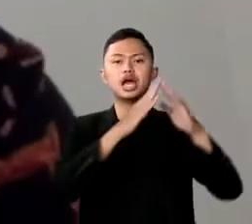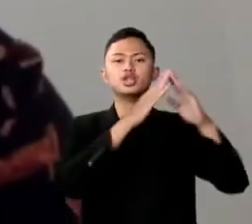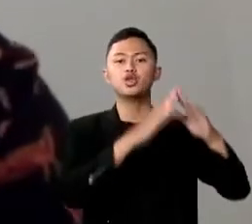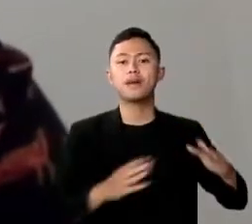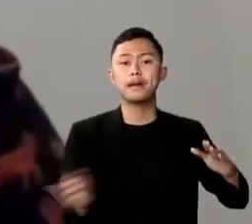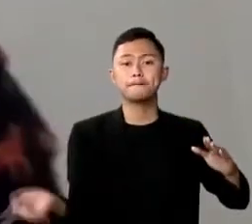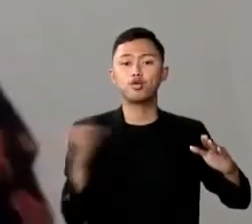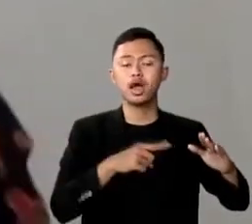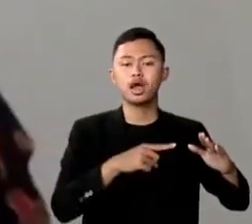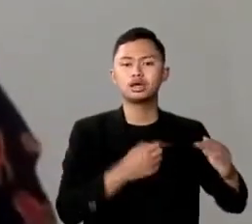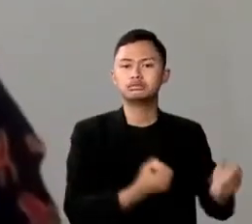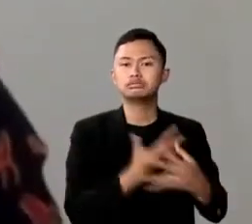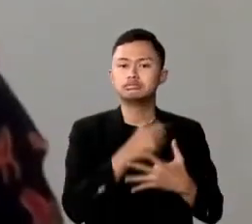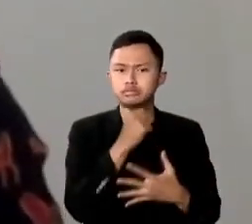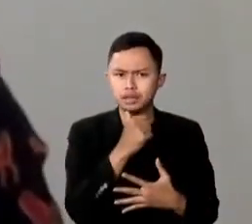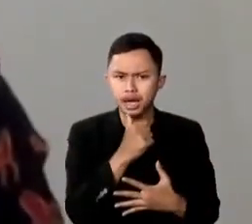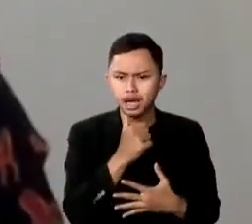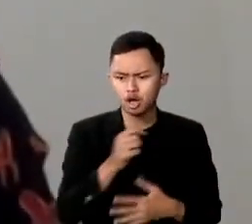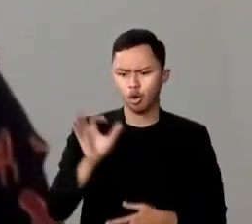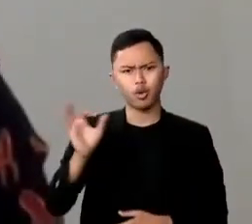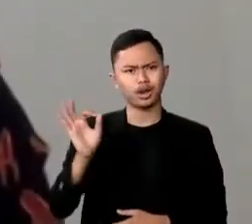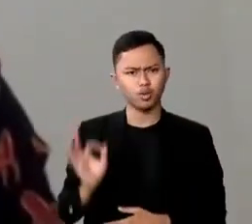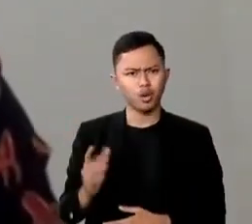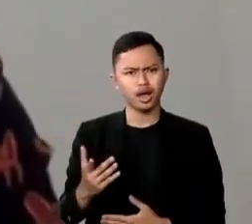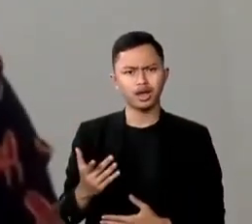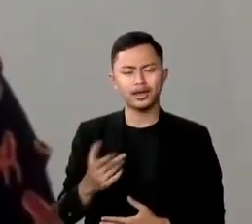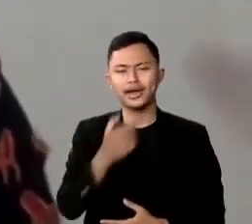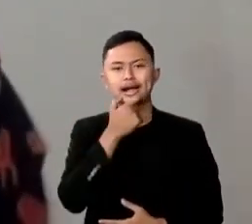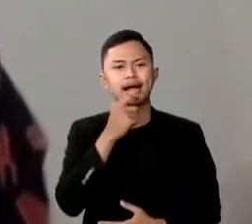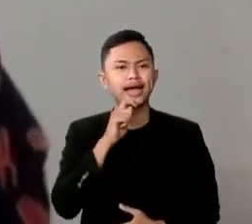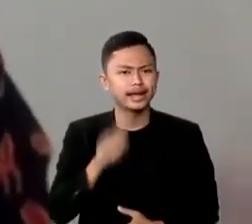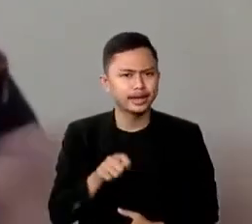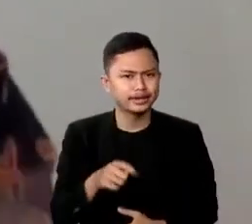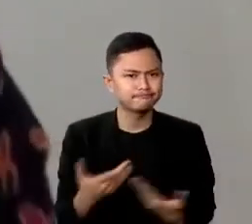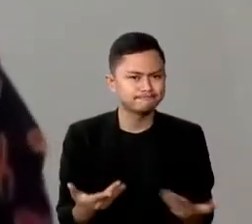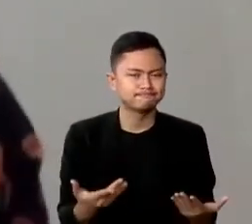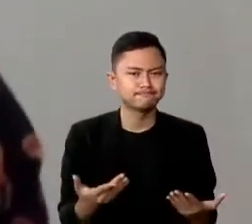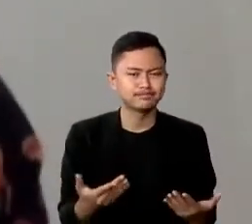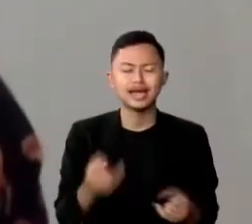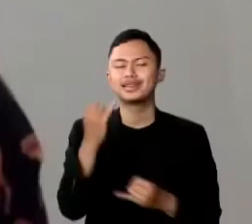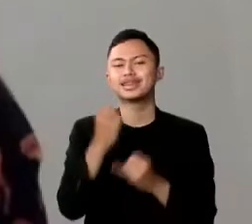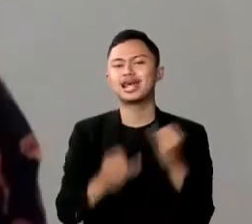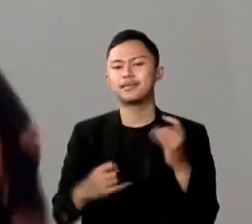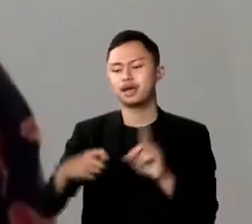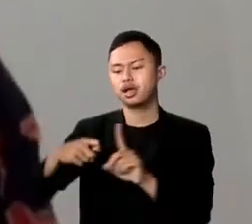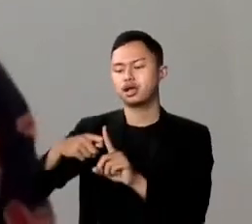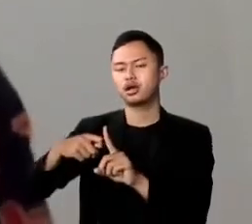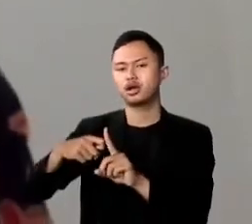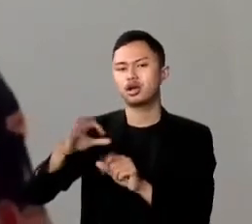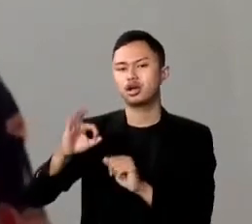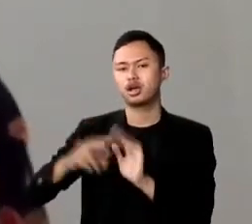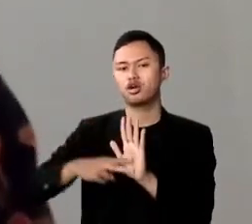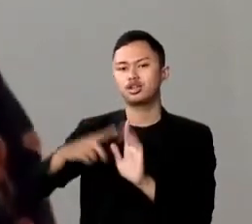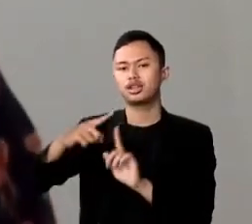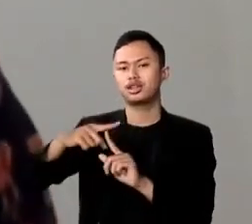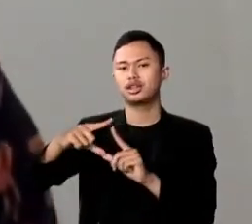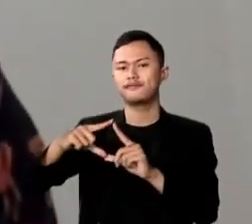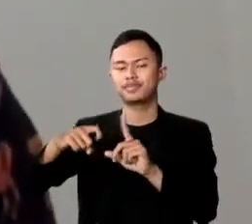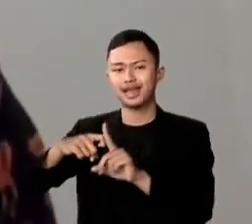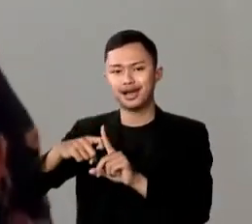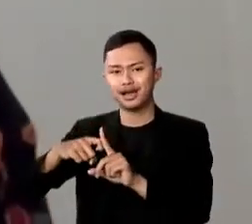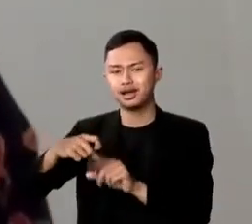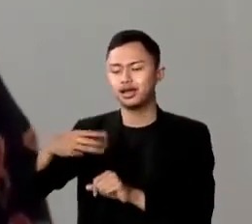rumah yang kena orang tuanya kakek neneknya itu tidak jarang yang begitu dan K terakhir adalah kontak erat hindari Apa itu konsentrat